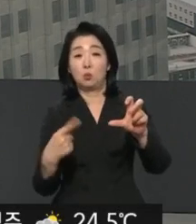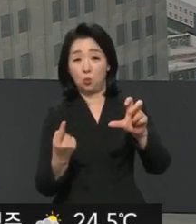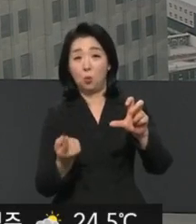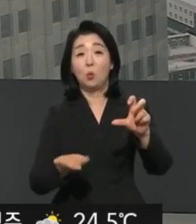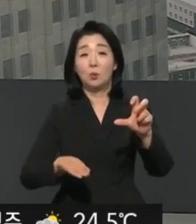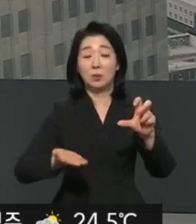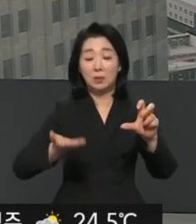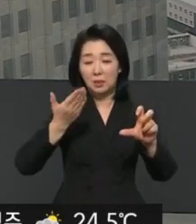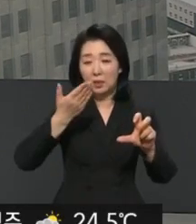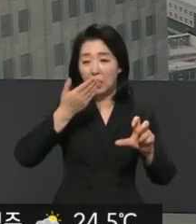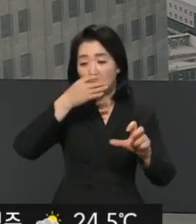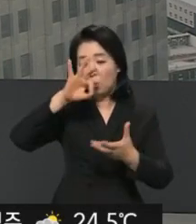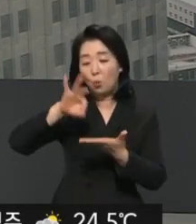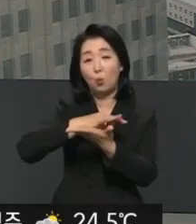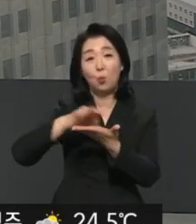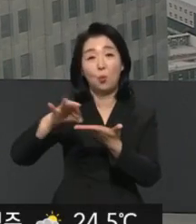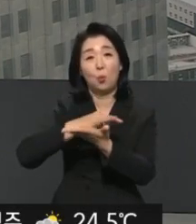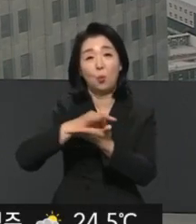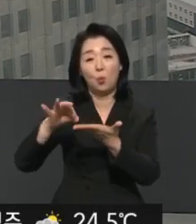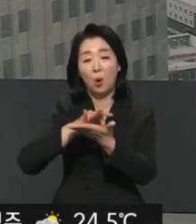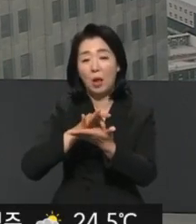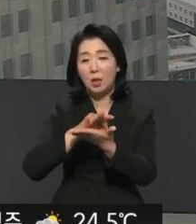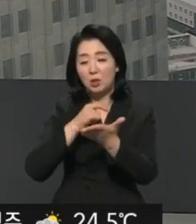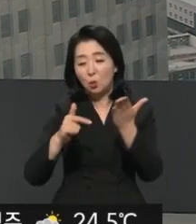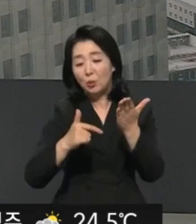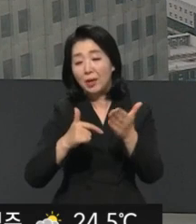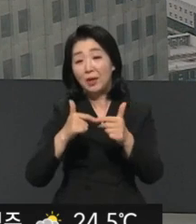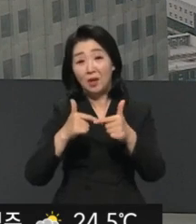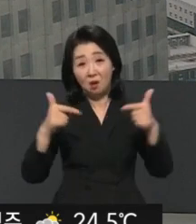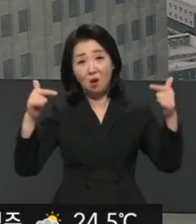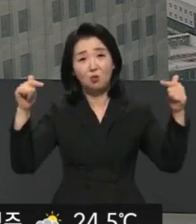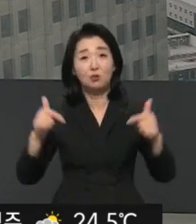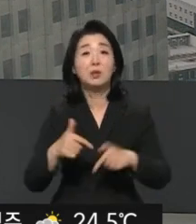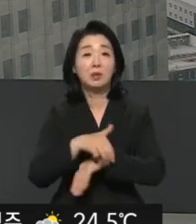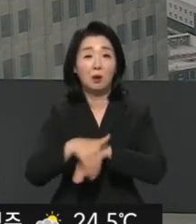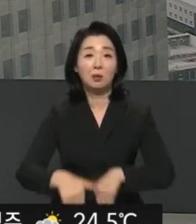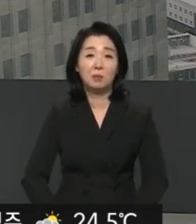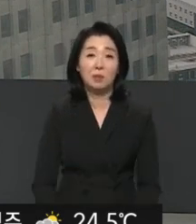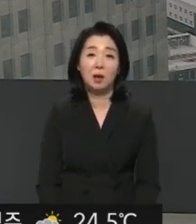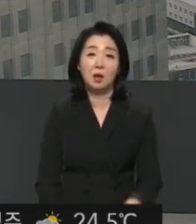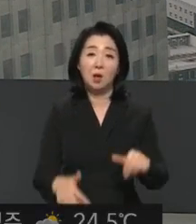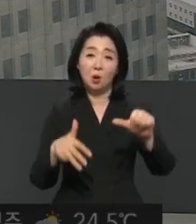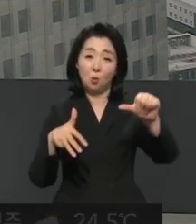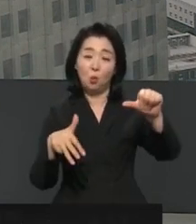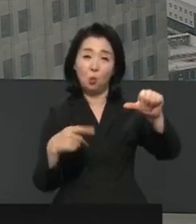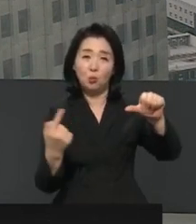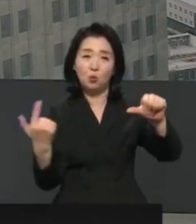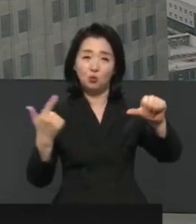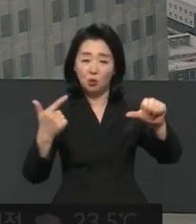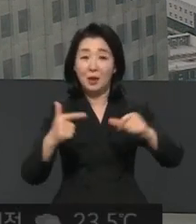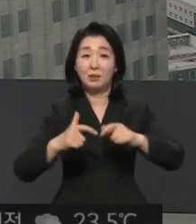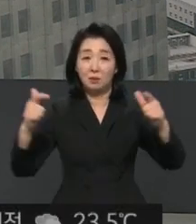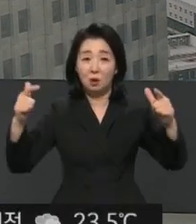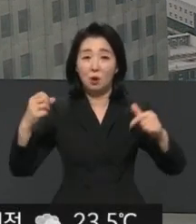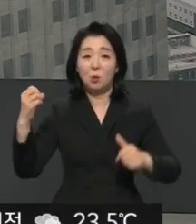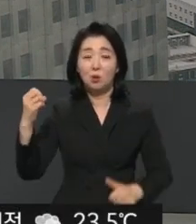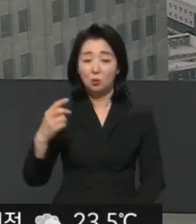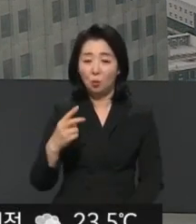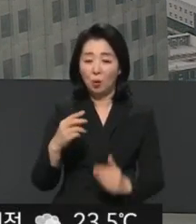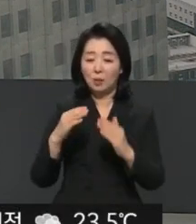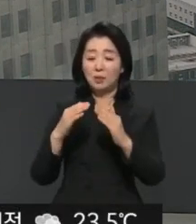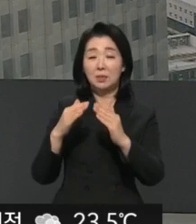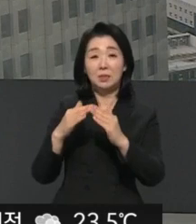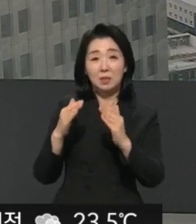재무 개선을 추진합니다. 지난해 발표했던 재정 건전화 방안보다 5조 6천억 원 늘어난 거고요. 알짜